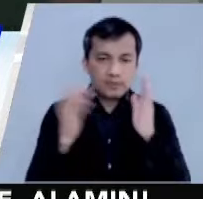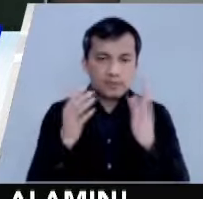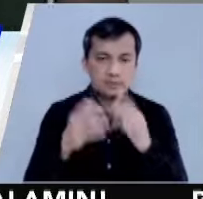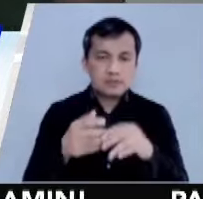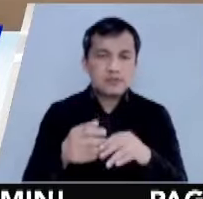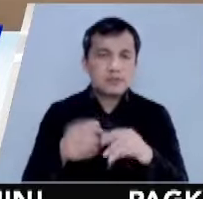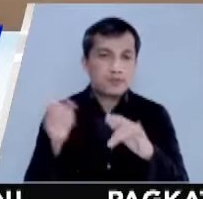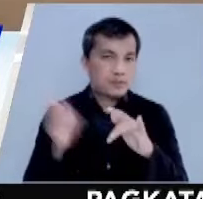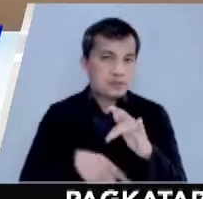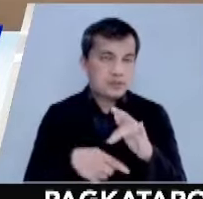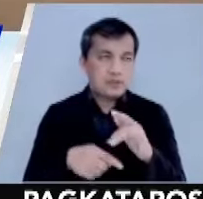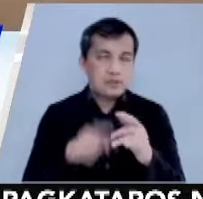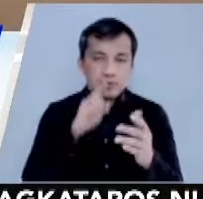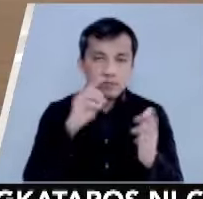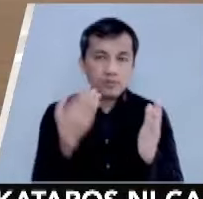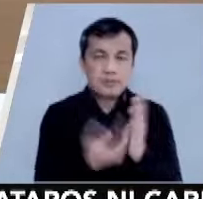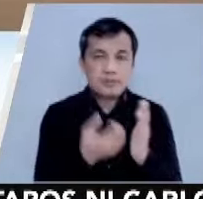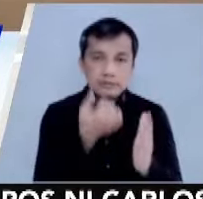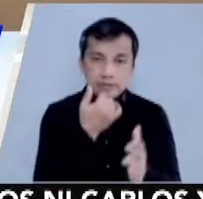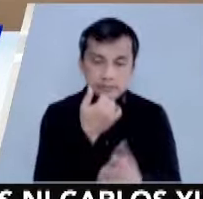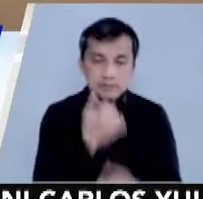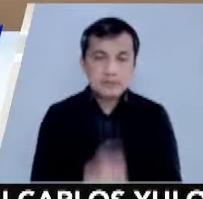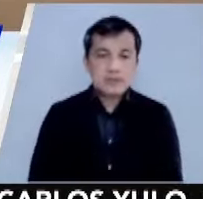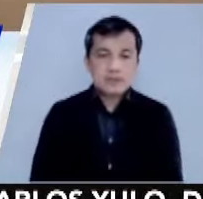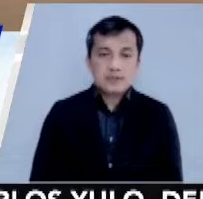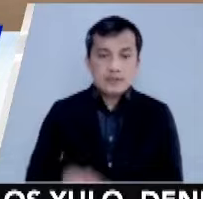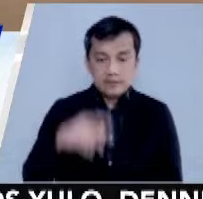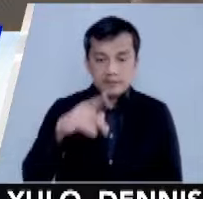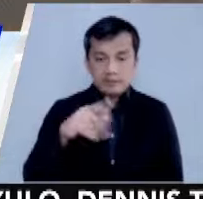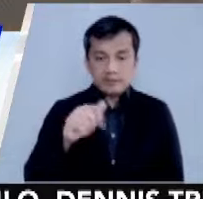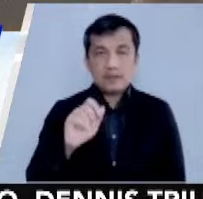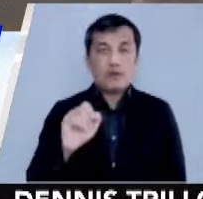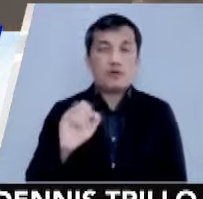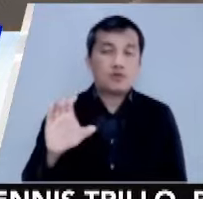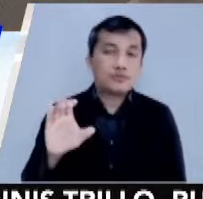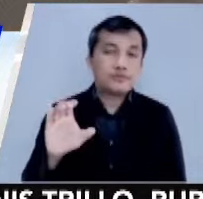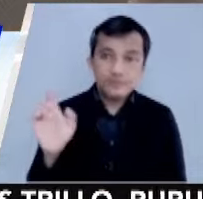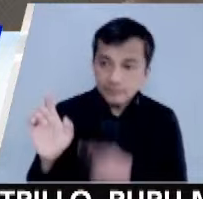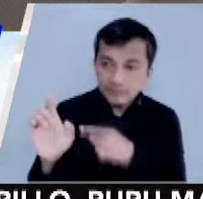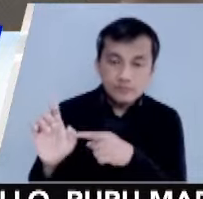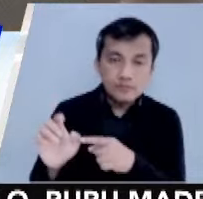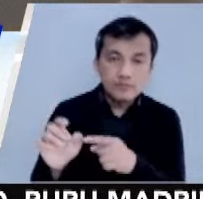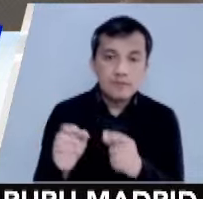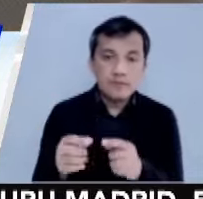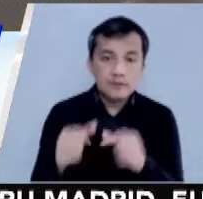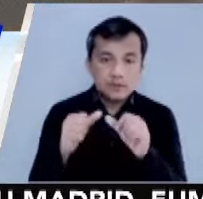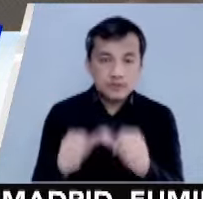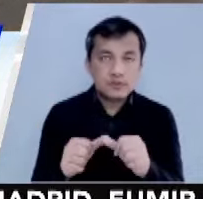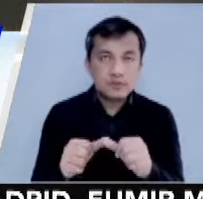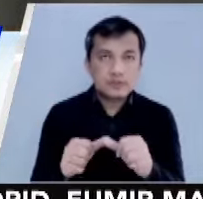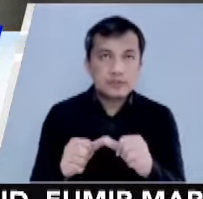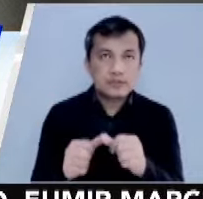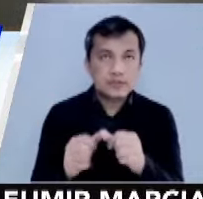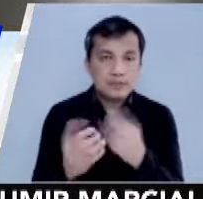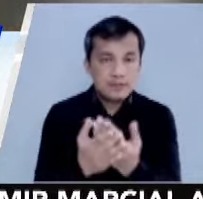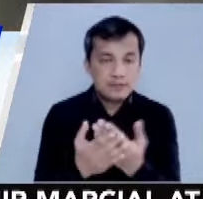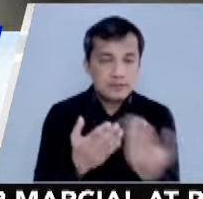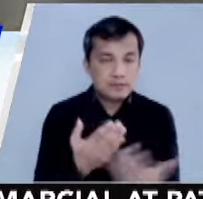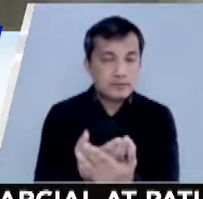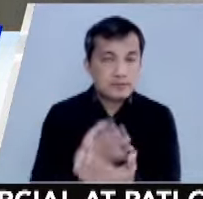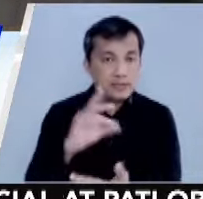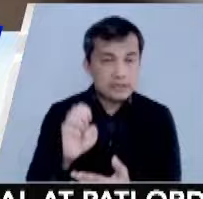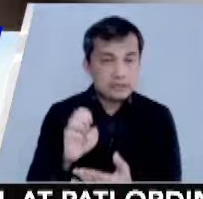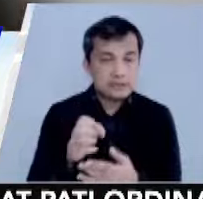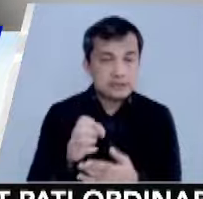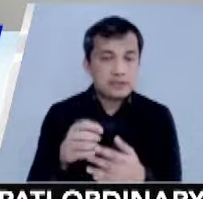mapatunayang may sala. Ang Presidential Anti-Organized Crime Commission o PAOK nagpapatuloy sa case build-up laban kay Lin at sa iba pang